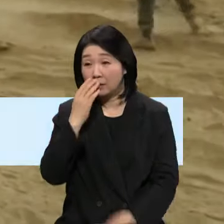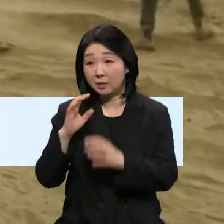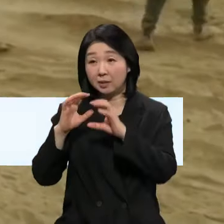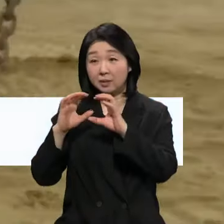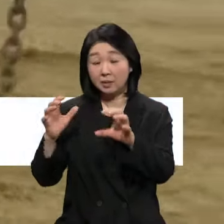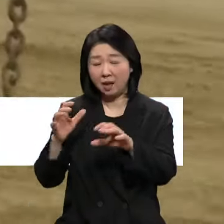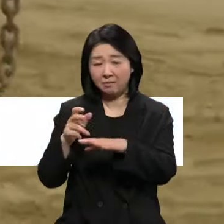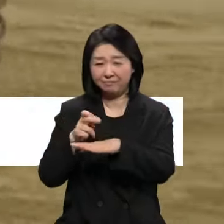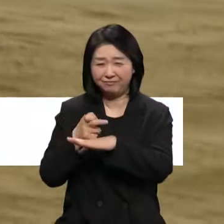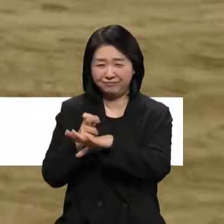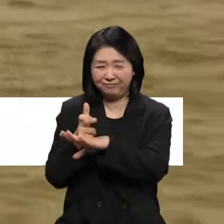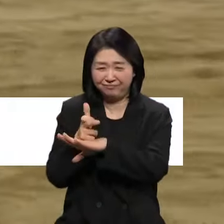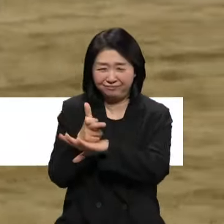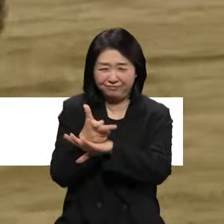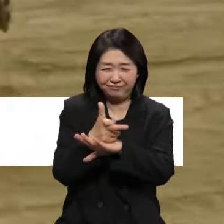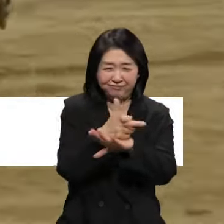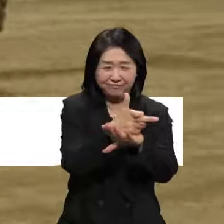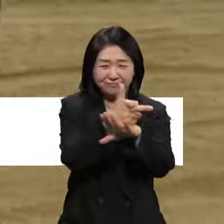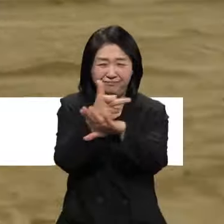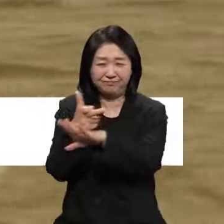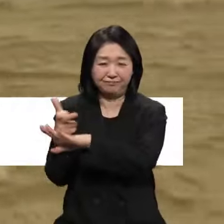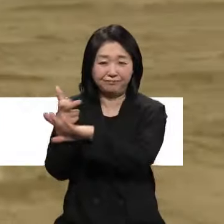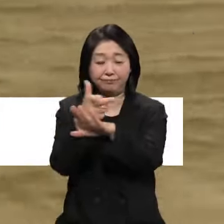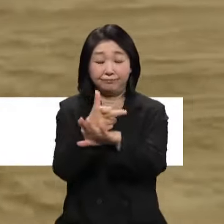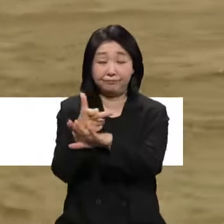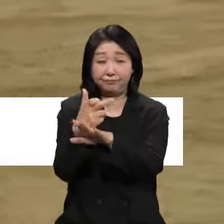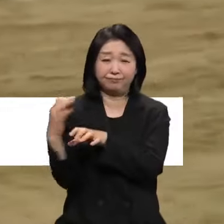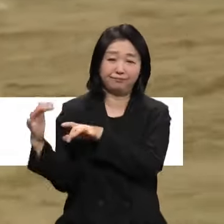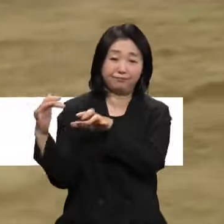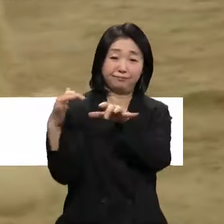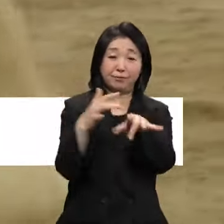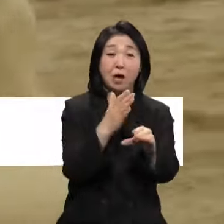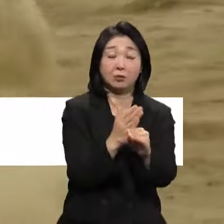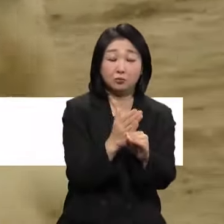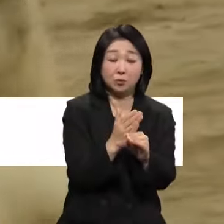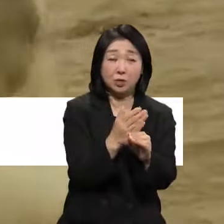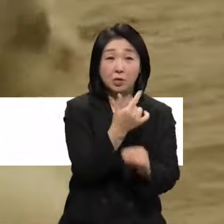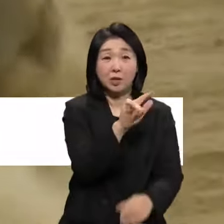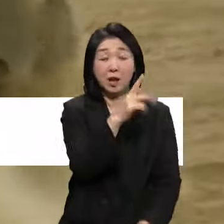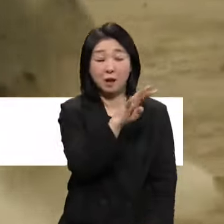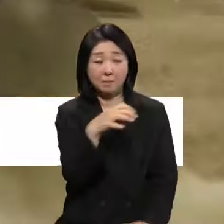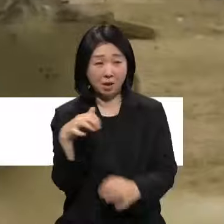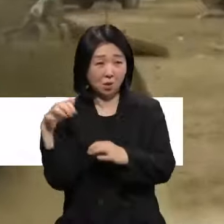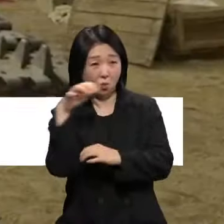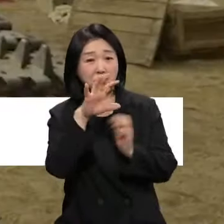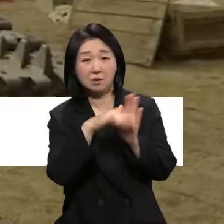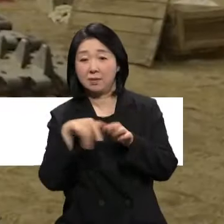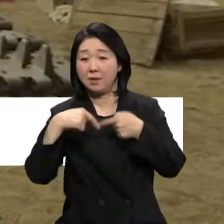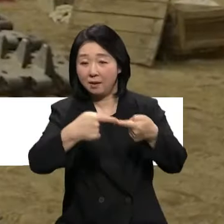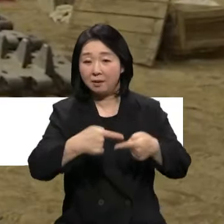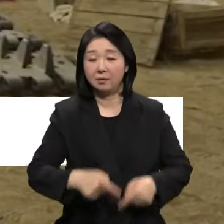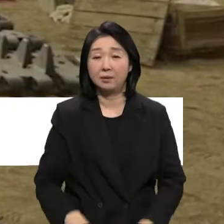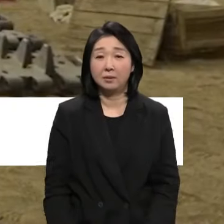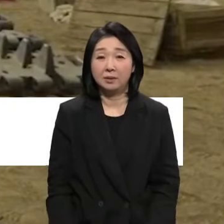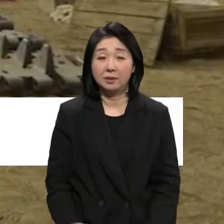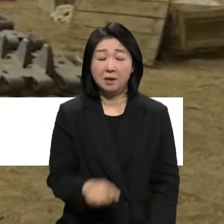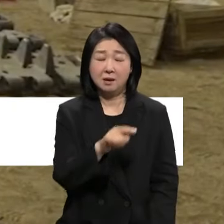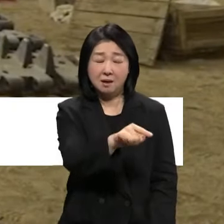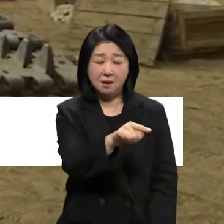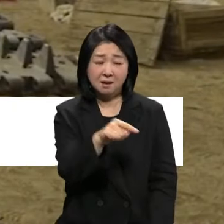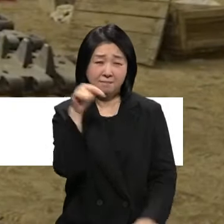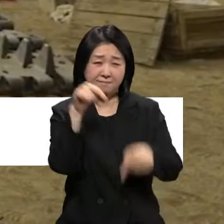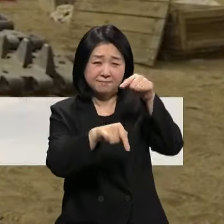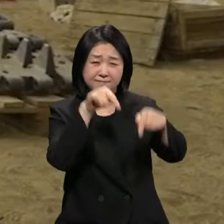라파에스테 이동합니다 가자지구 최남단 도시 라파 공격 작전에 투입되는 겁니다 라파 공습이